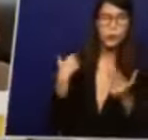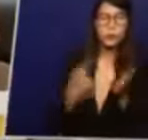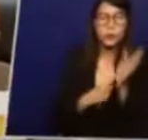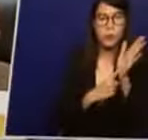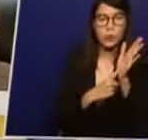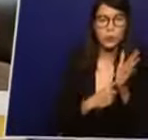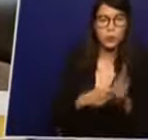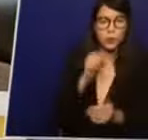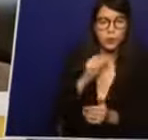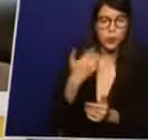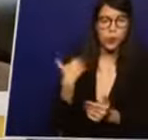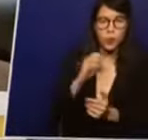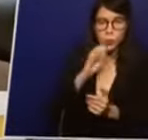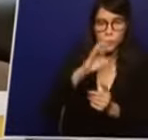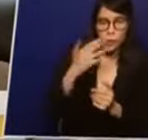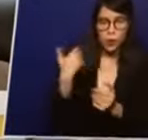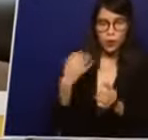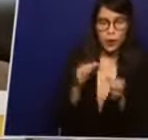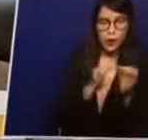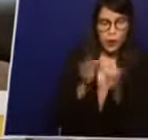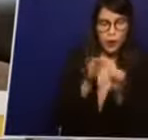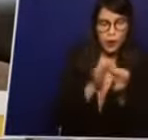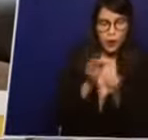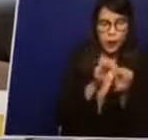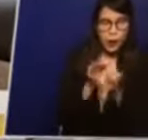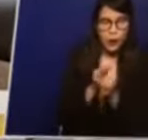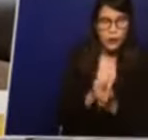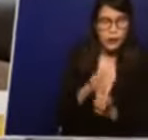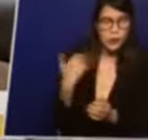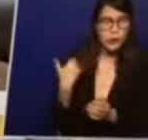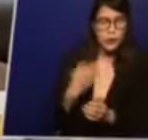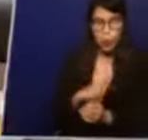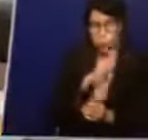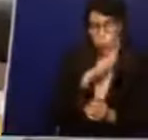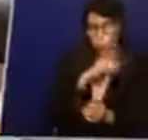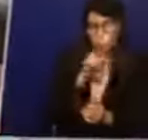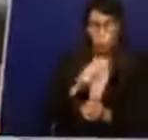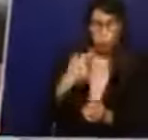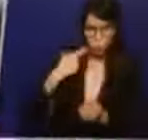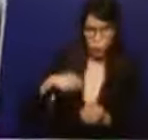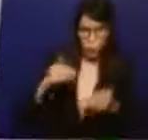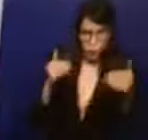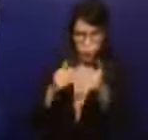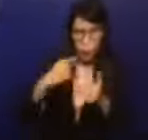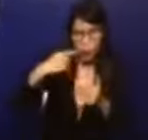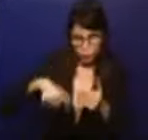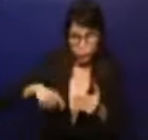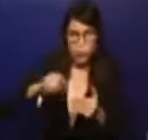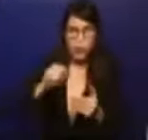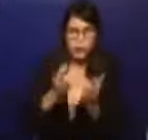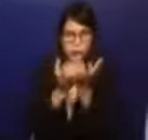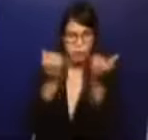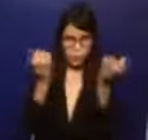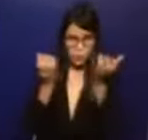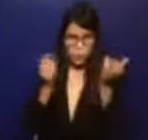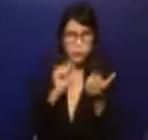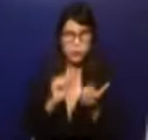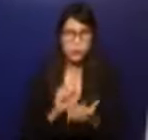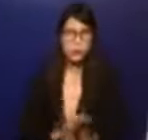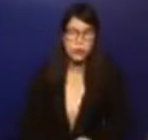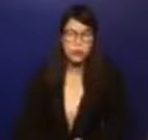ท่านจะบอกว่าท่านให้การเท็จต่อศาลรัฐธรรมนูญซึ่งการให้ความเท็จคือการให้การเท็จต่อศาลรัฐธรรมนูญ